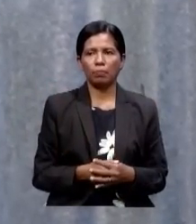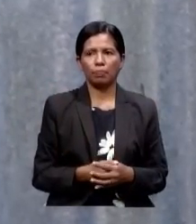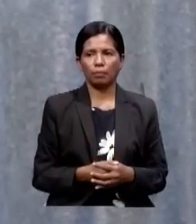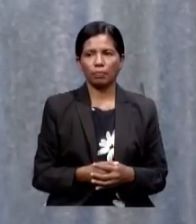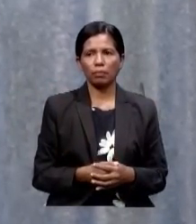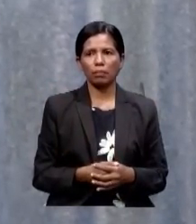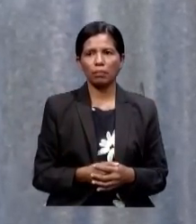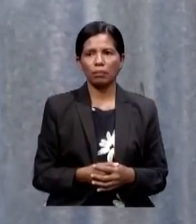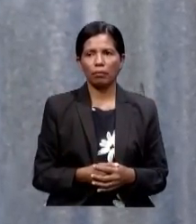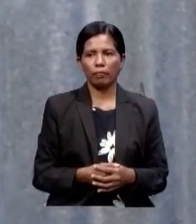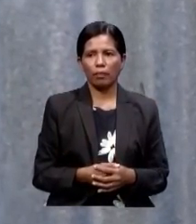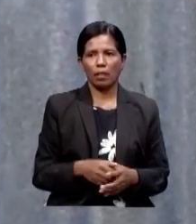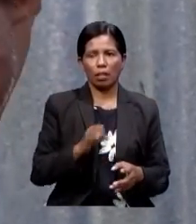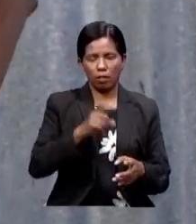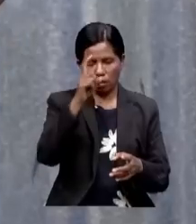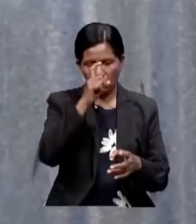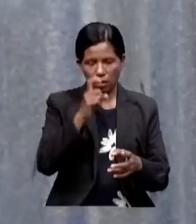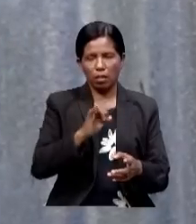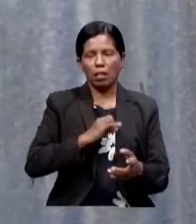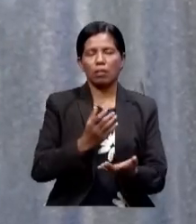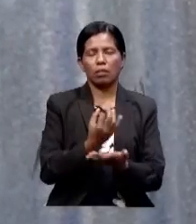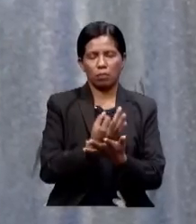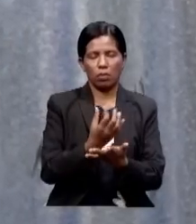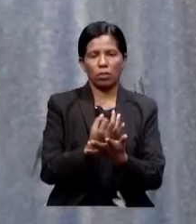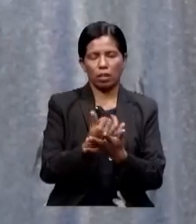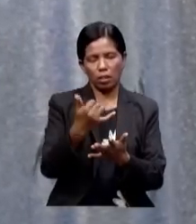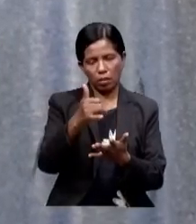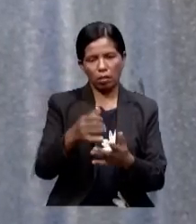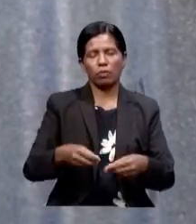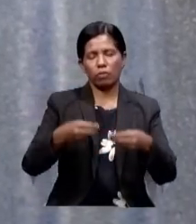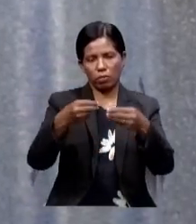asau to be terseru dari au simu an untuk pa sira habis simu